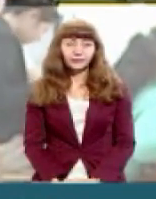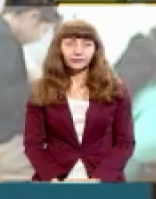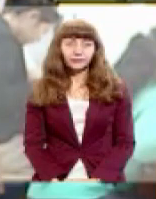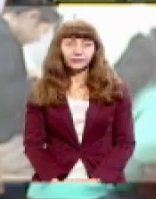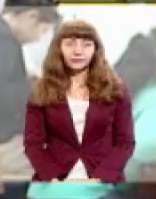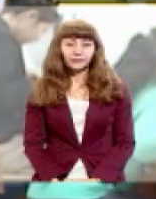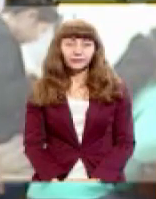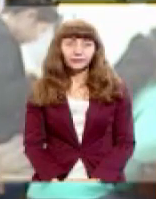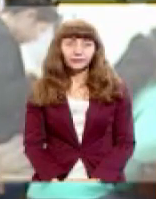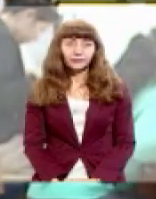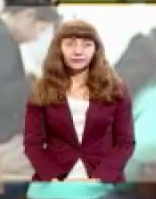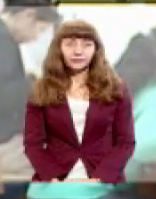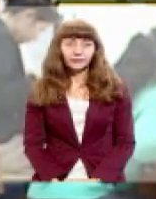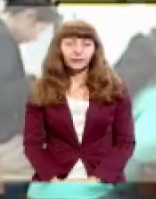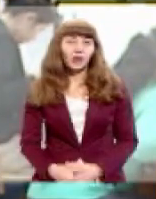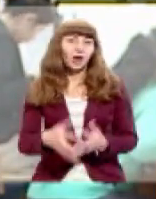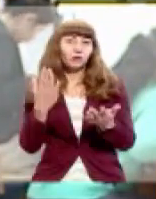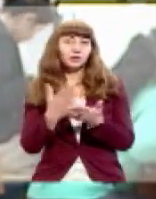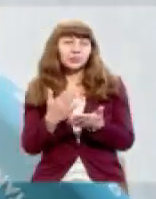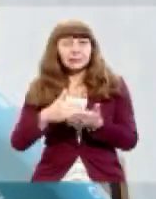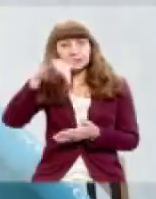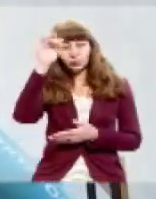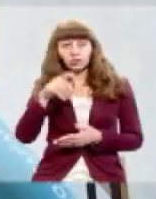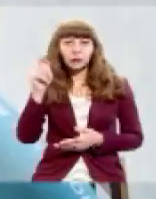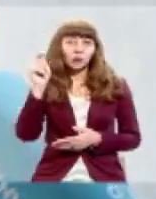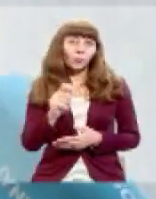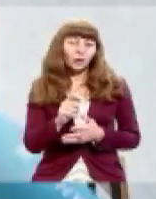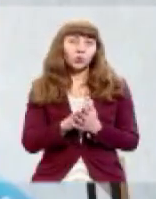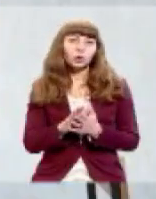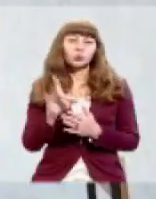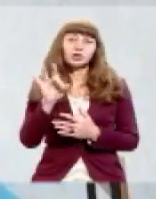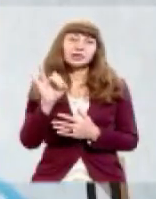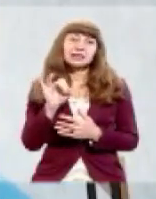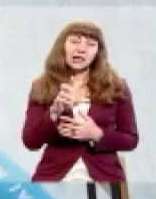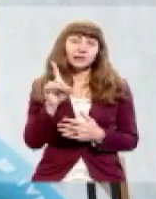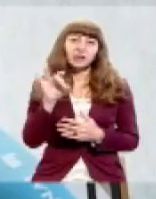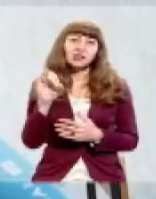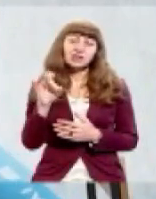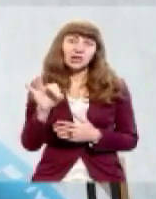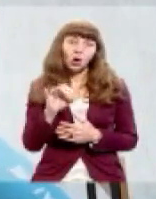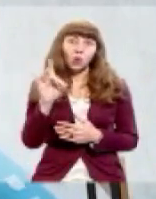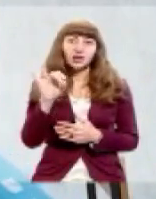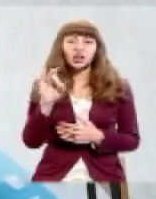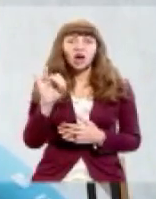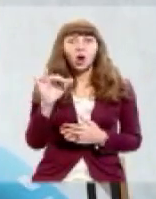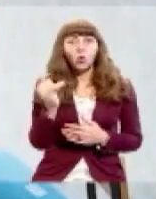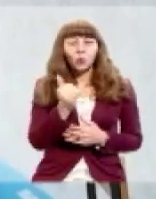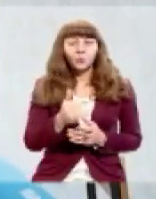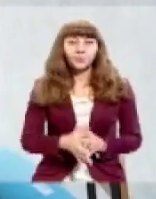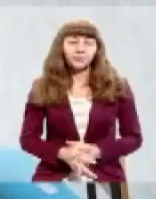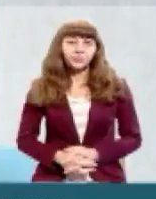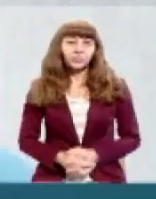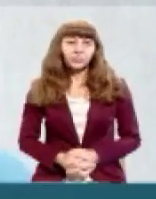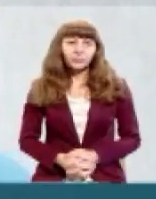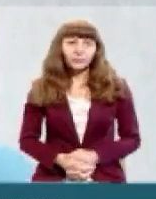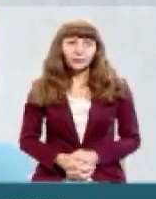сосын Ақтау бар, ішінде Түркістан бар, Қызылорда бар. Грант таңдағанда оларда бірінші жалпы грант